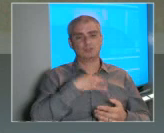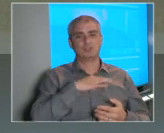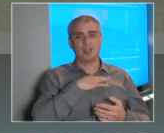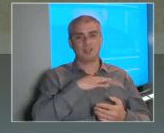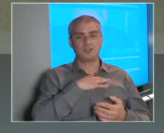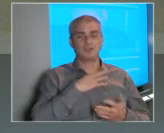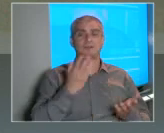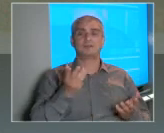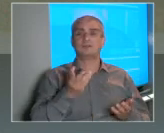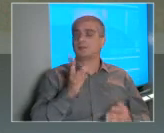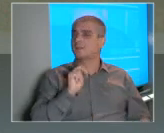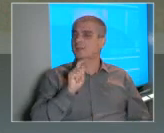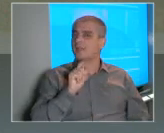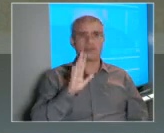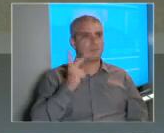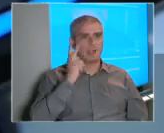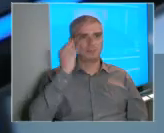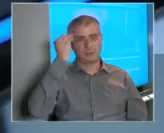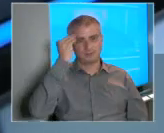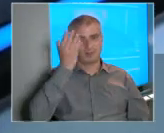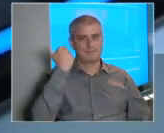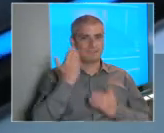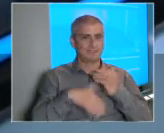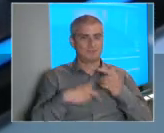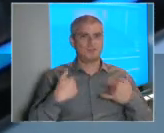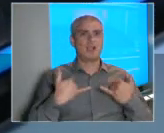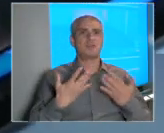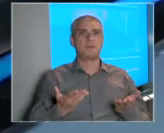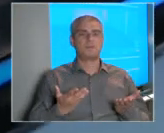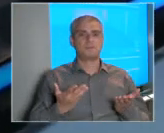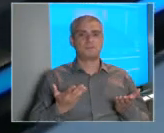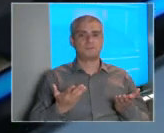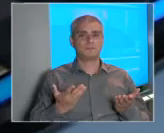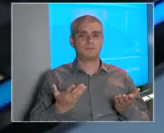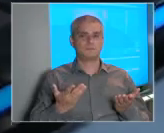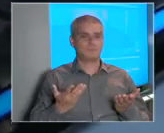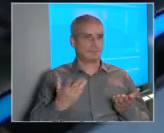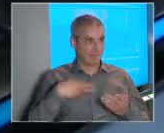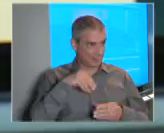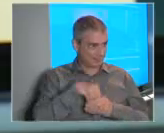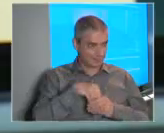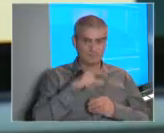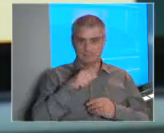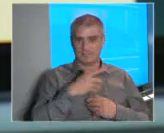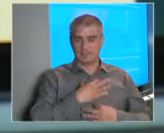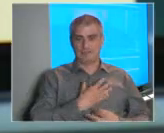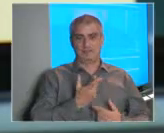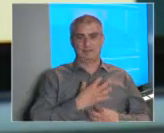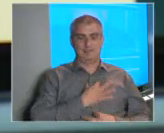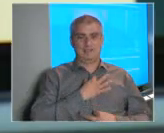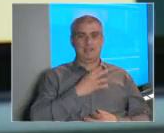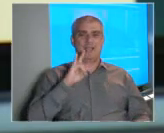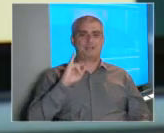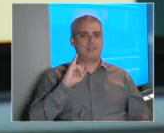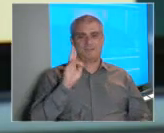שלנו. נתאל, מה הכי חשוב לזכור לפני סיום ביום הזה? פשוט קצת ולהצפיע. קודם כל, זאת העניבה של חיים יבין,